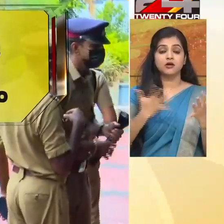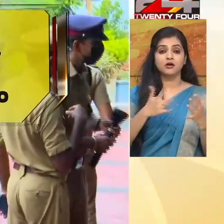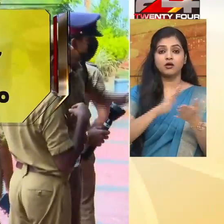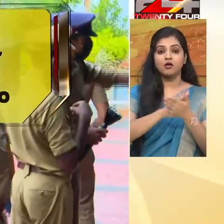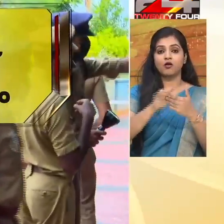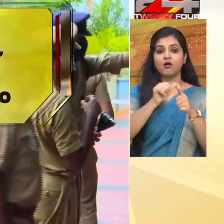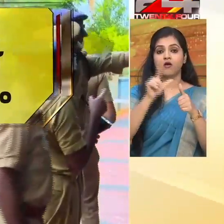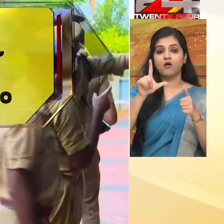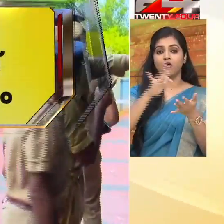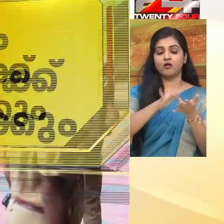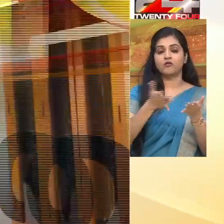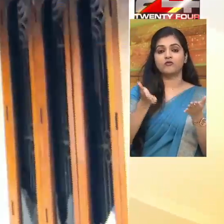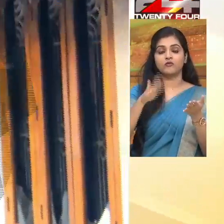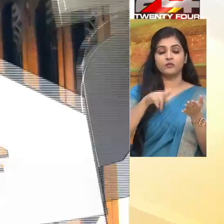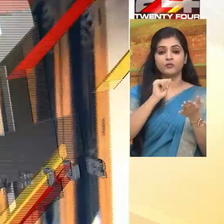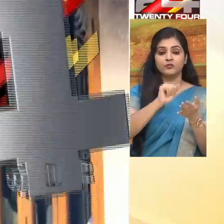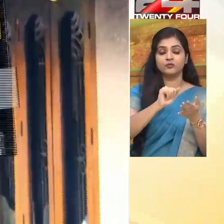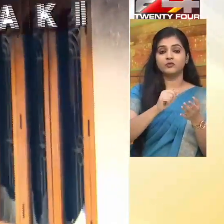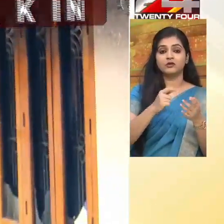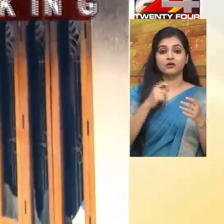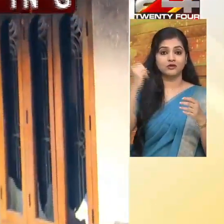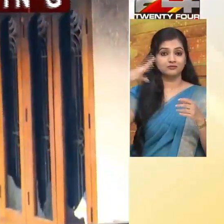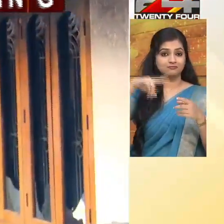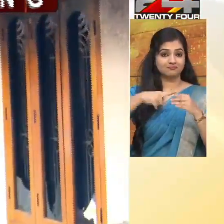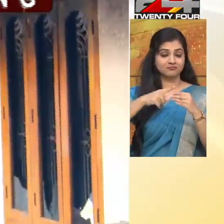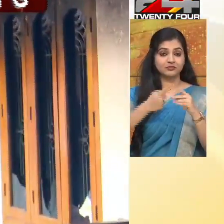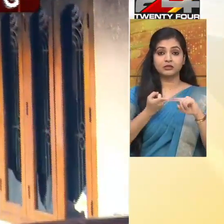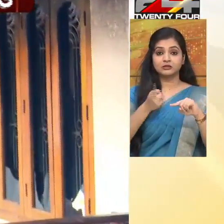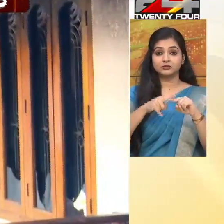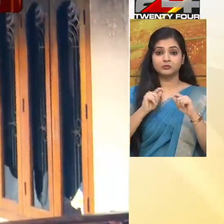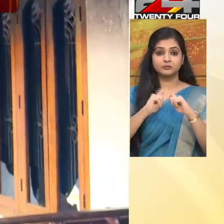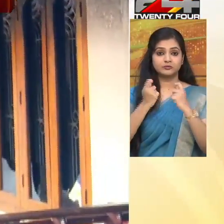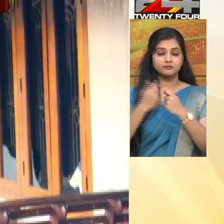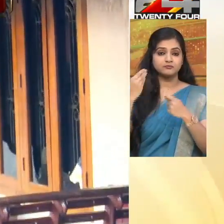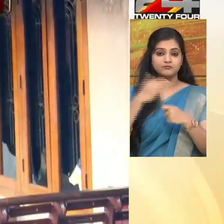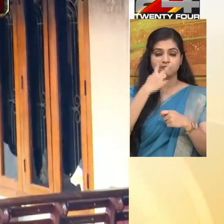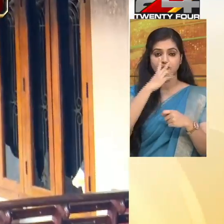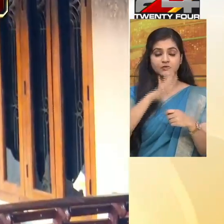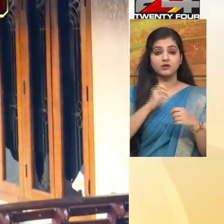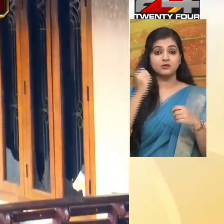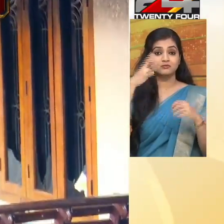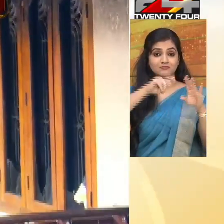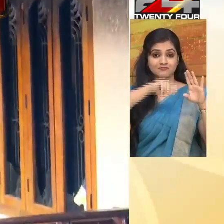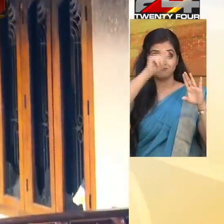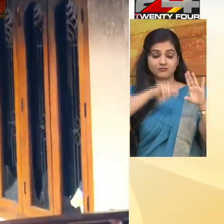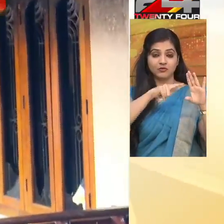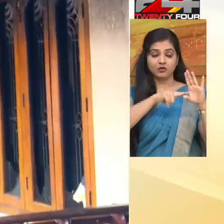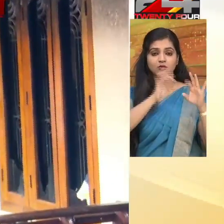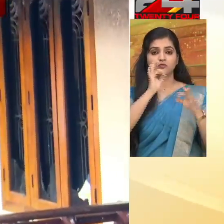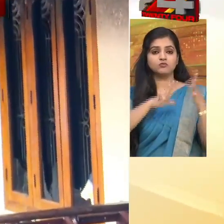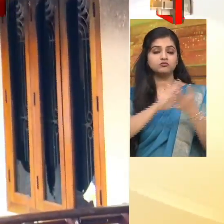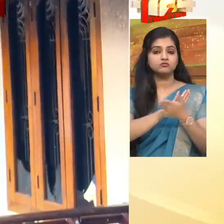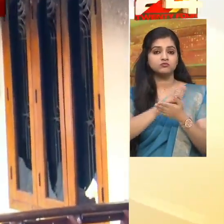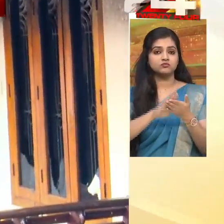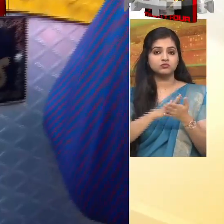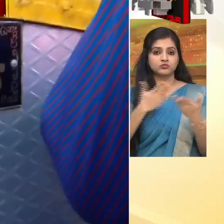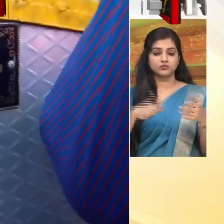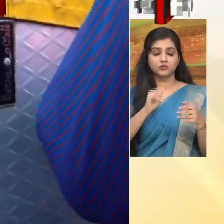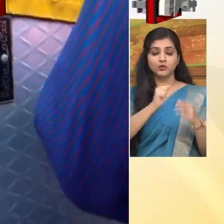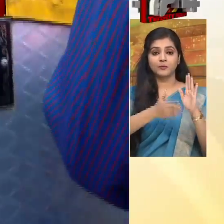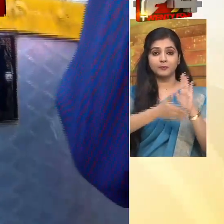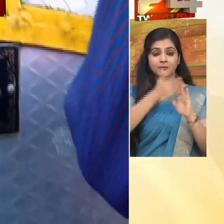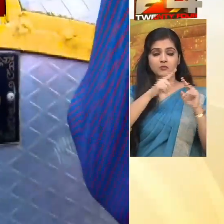ഇലക്ട്രിക്കൽ ഇൻസ്പെക്ടറേറ്റിന്റെ പ്രാഥമിക നിഗമനം ഇതുമായി ബന്ധപ്പെട്ടുണ്ടായിരുന്നു. മെയിൻ സ്വിച്ച് ബോർഡും ഡിസ്ട്രിബ്യൂഷൻ ബോർഡും പൂർണ്ണമായും കത്തിപ്പോയെന്നും ഈ ഭാഗത്തെ